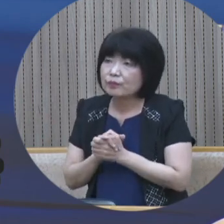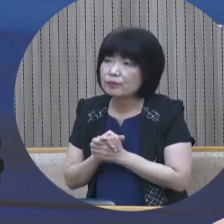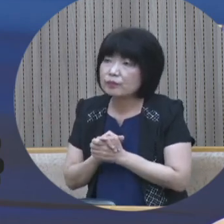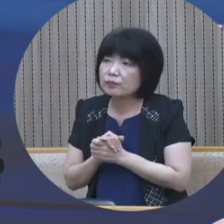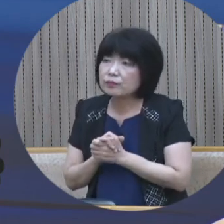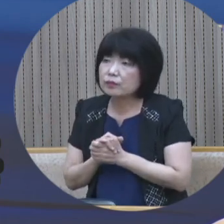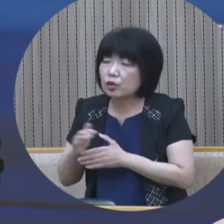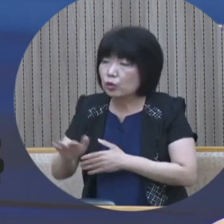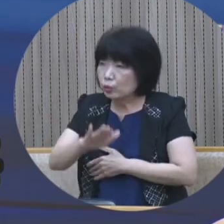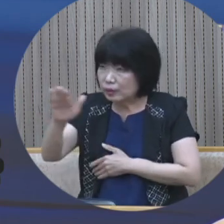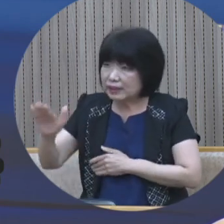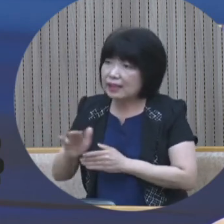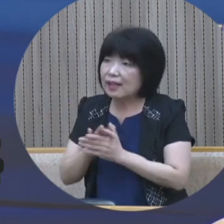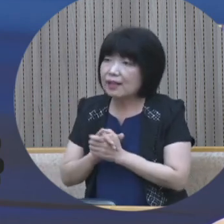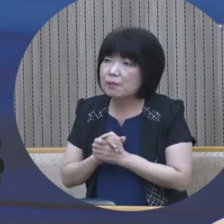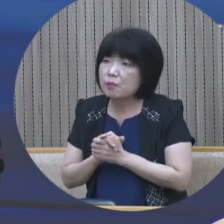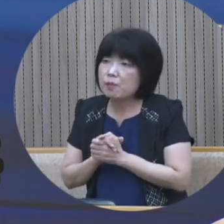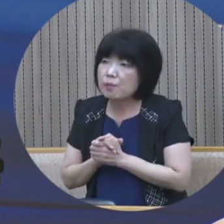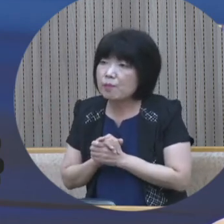우리가